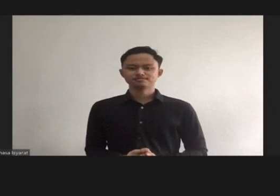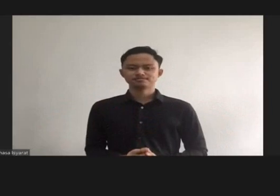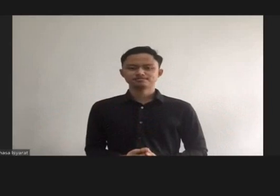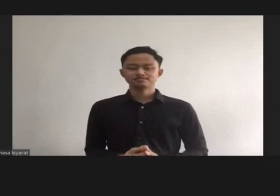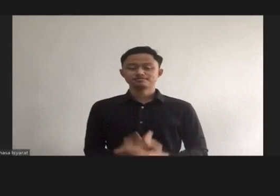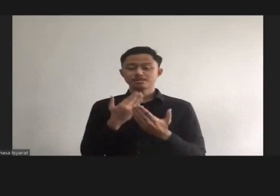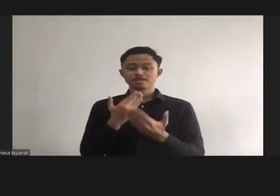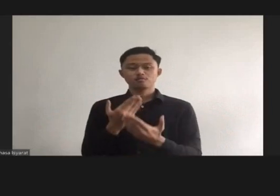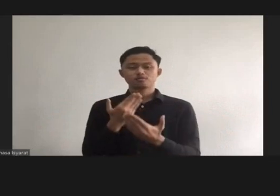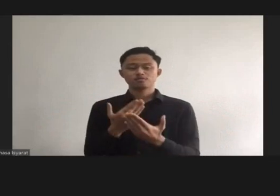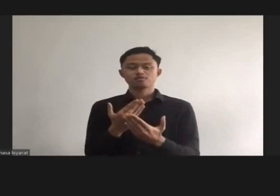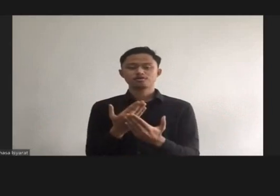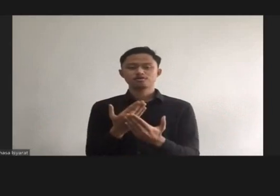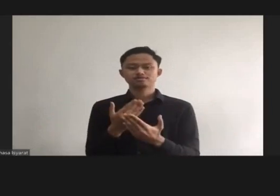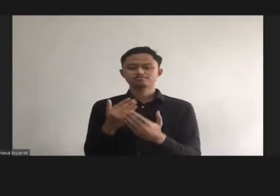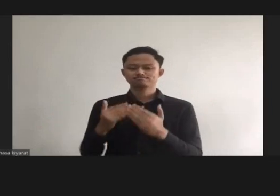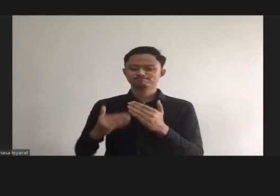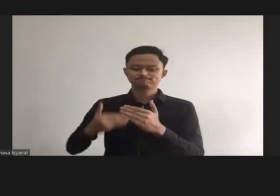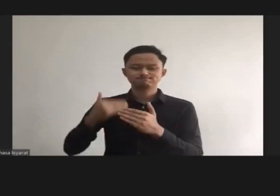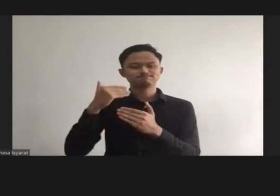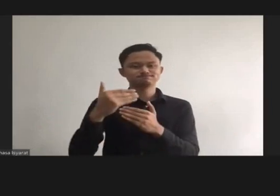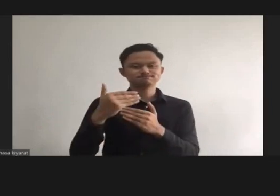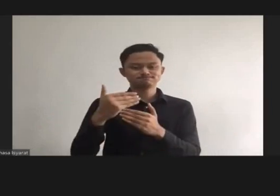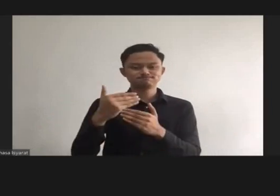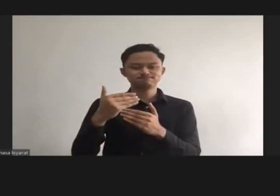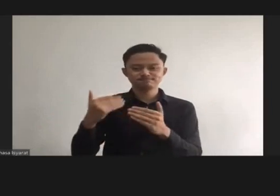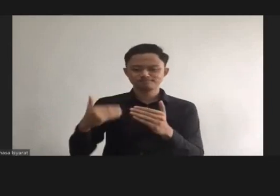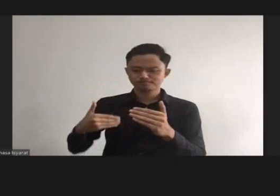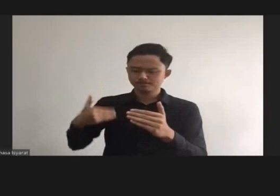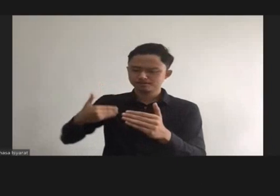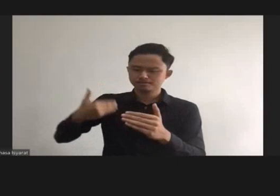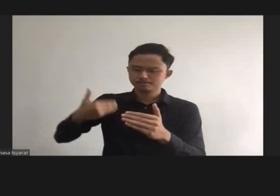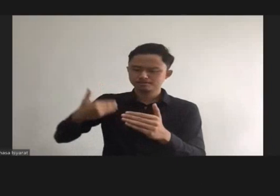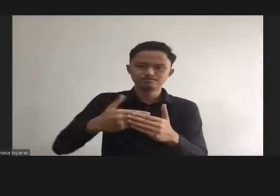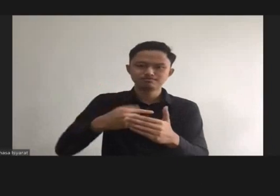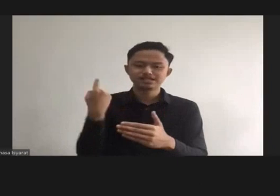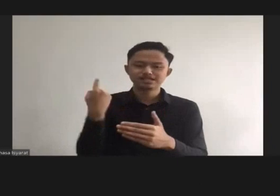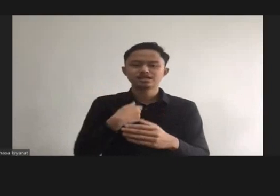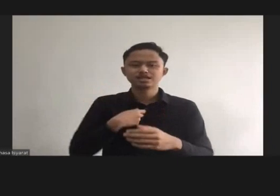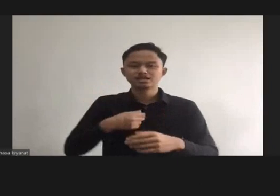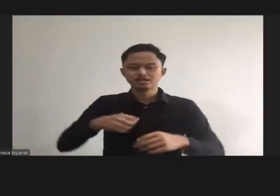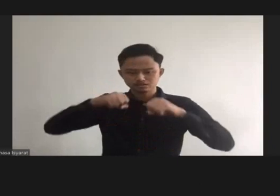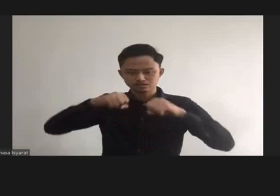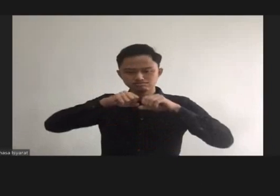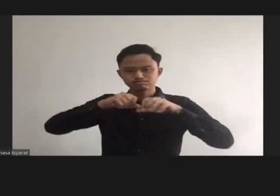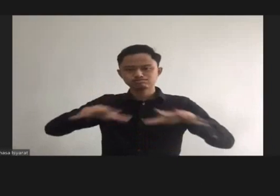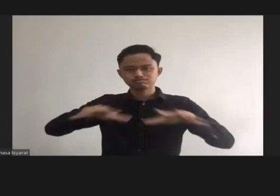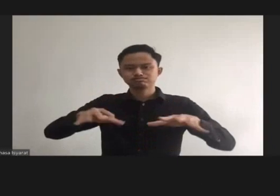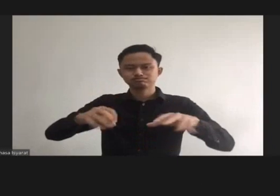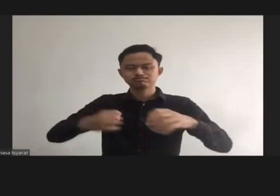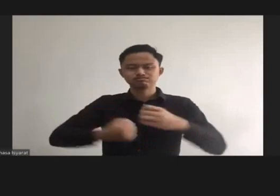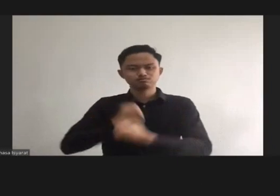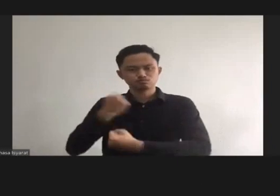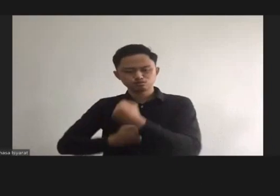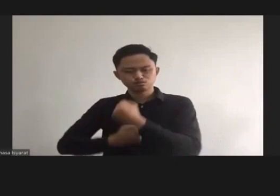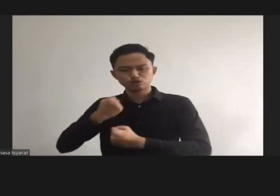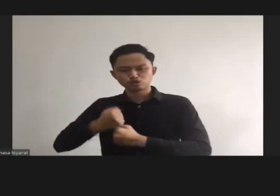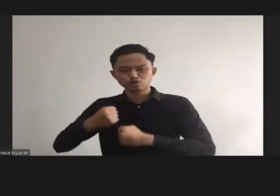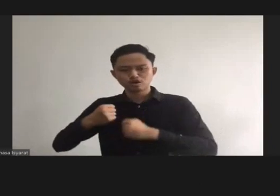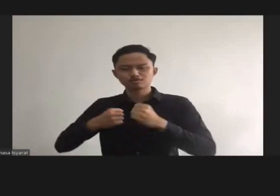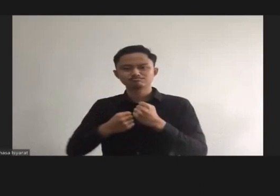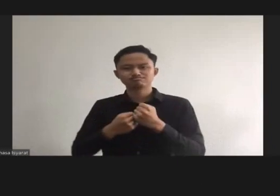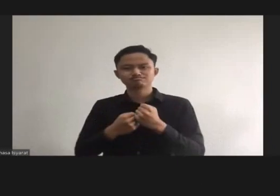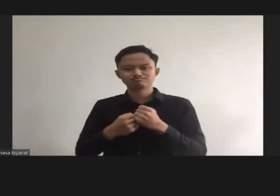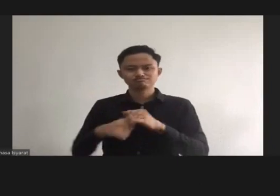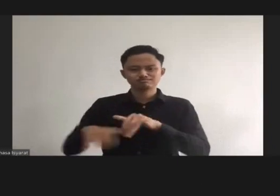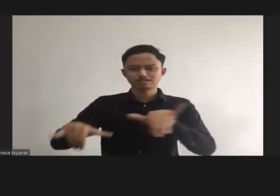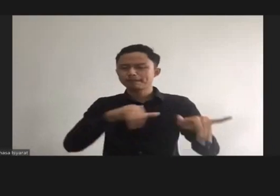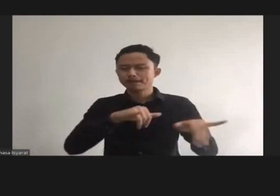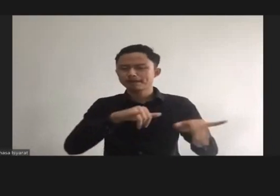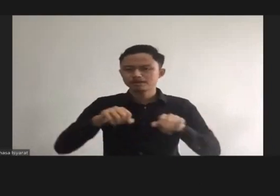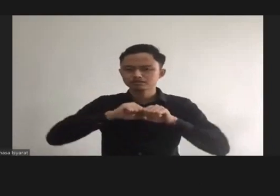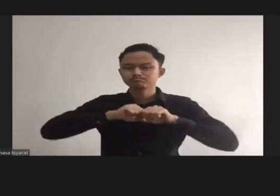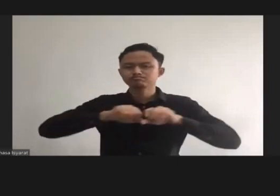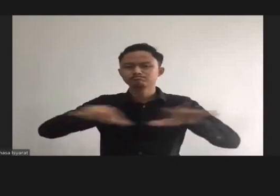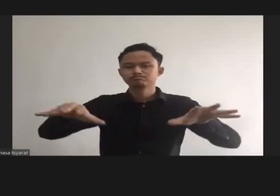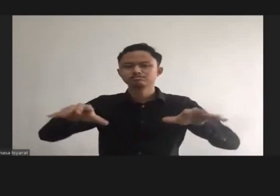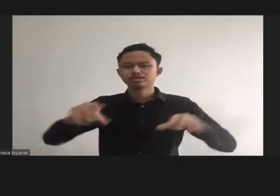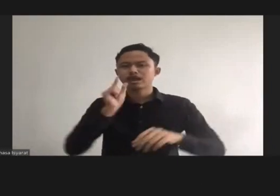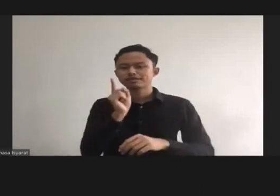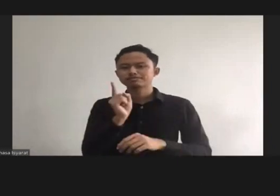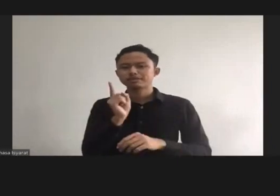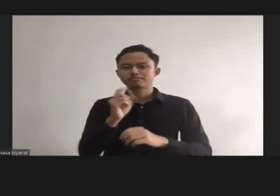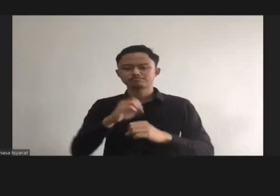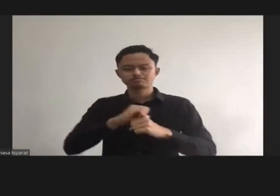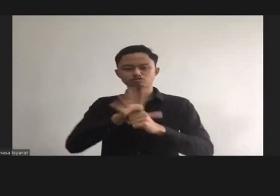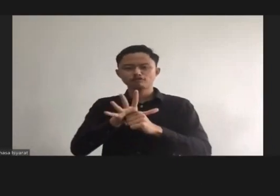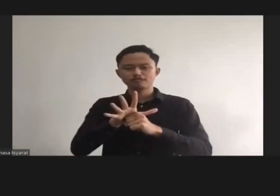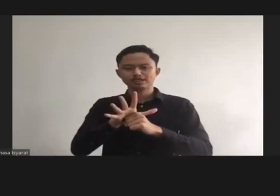mudah-mudahan ke depan kami bisa terus ikut berkontribusi dalam upaya penanganan COVID ini, dan terus selalu